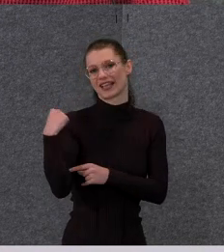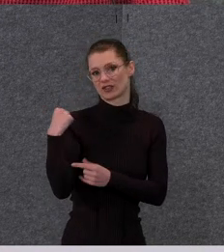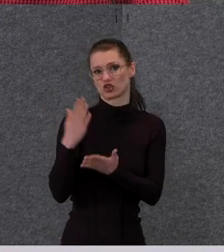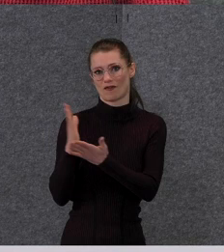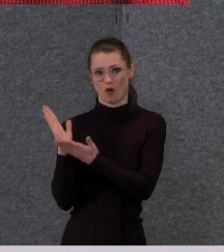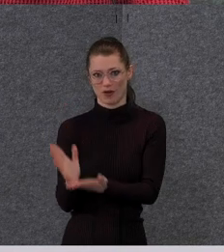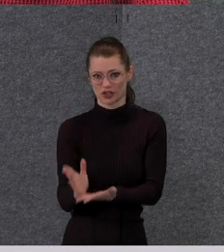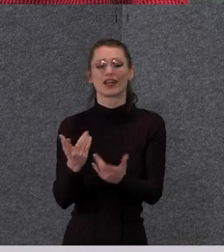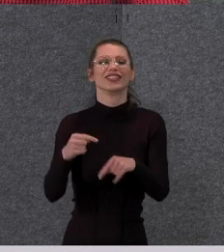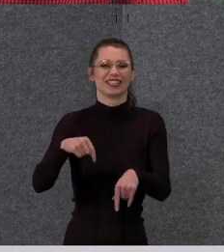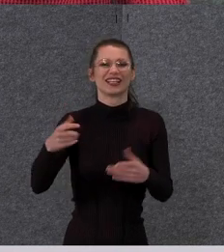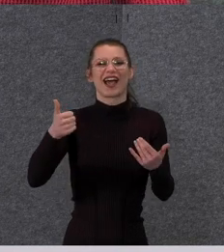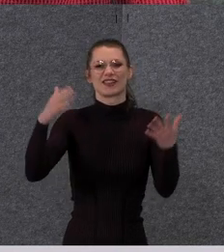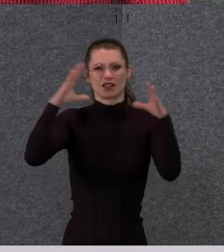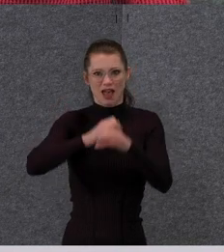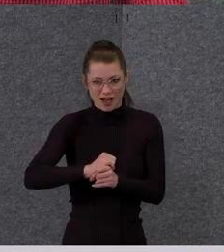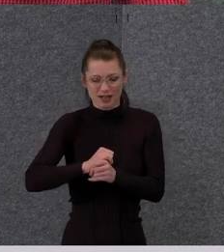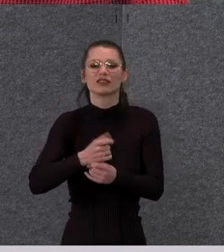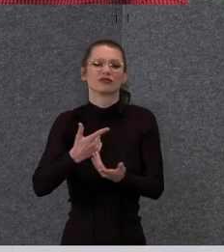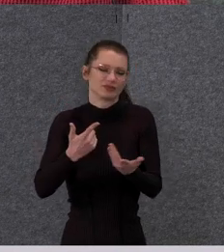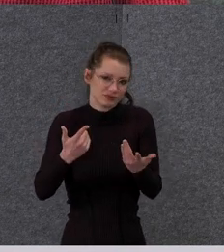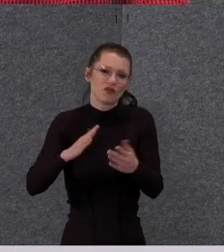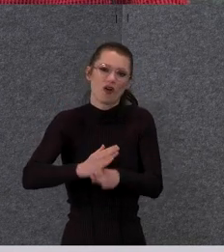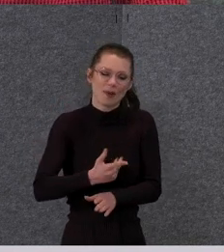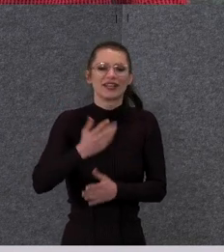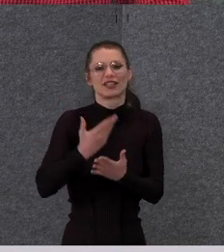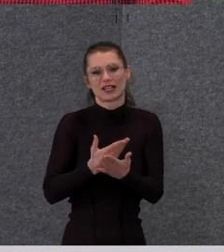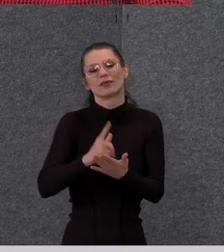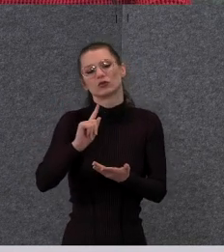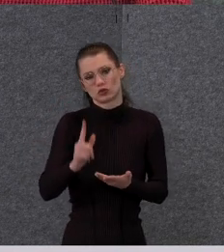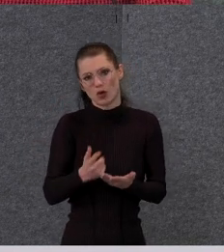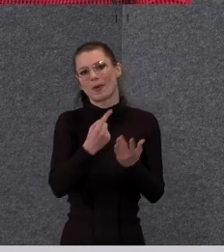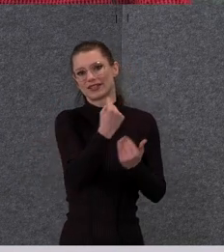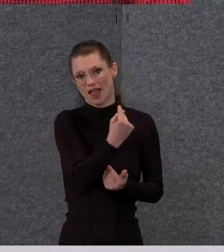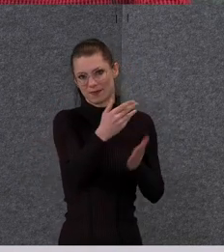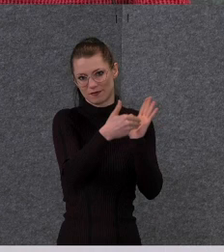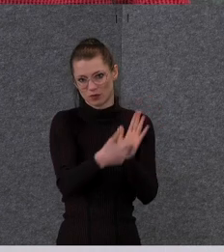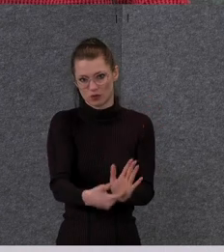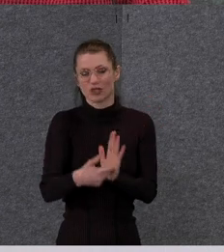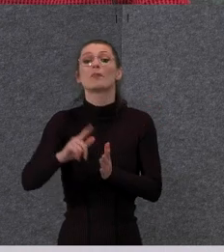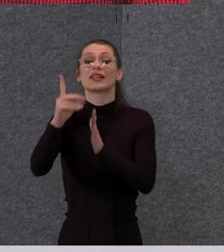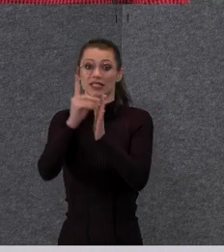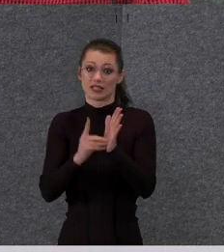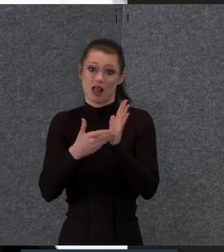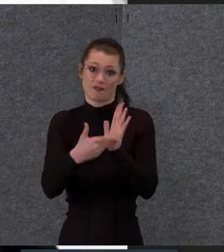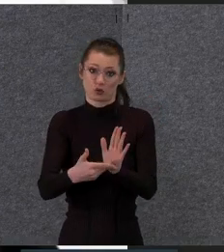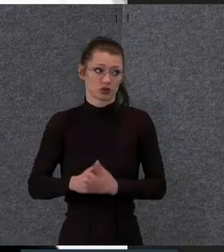Erinnerung zu rufen. Maria wird das digital tun, sodass wir wiederum warten, bis wir sie hier sehen.